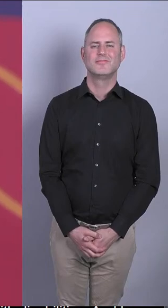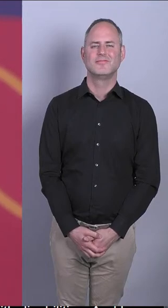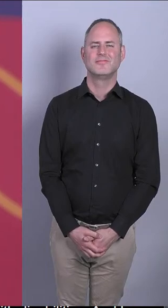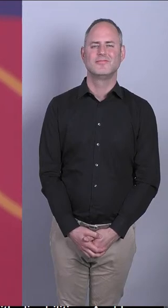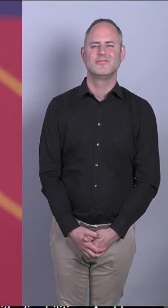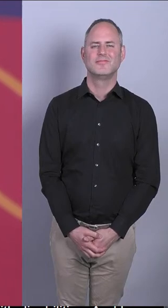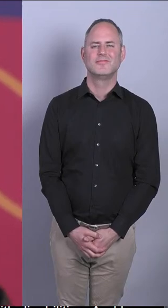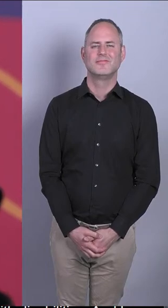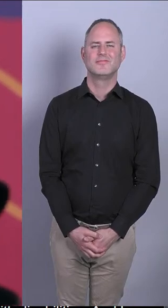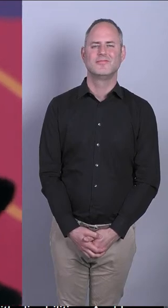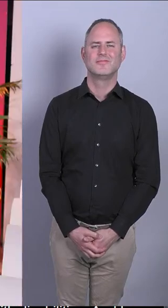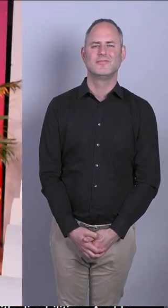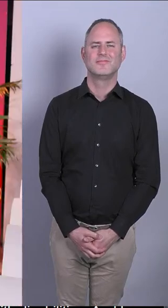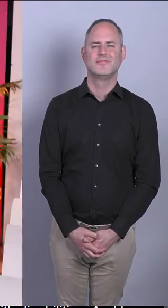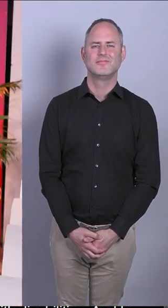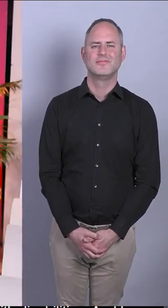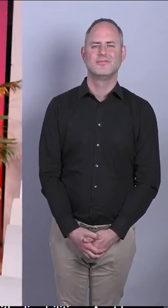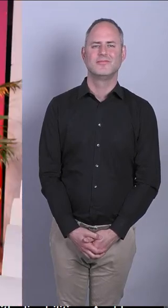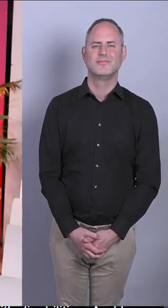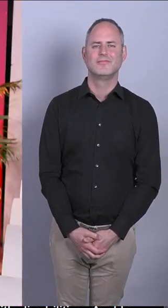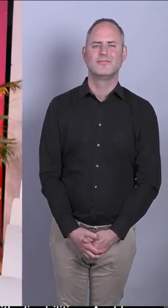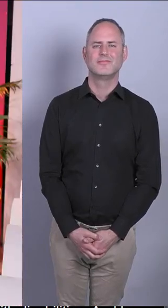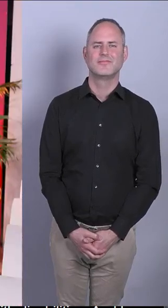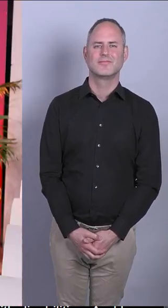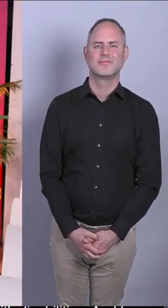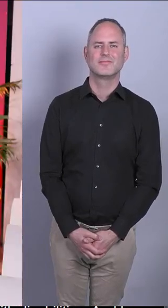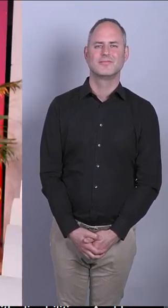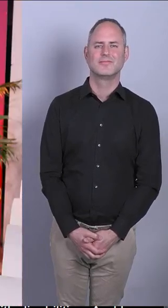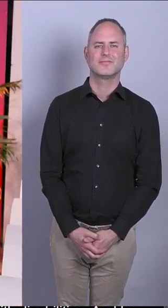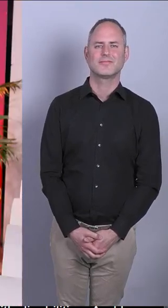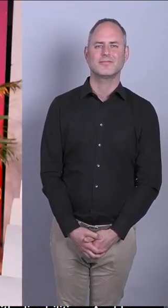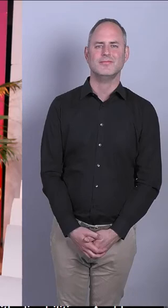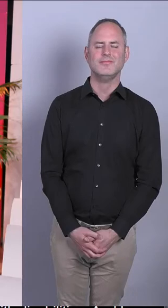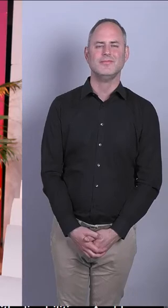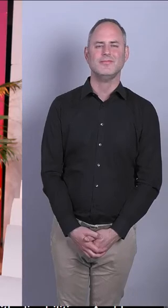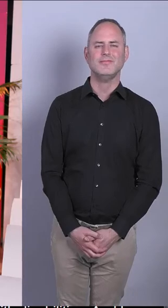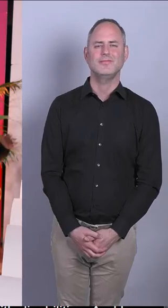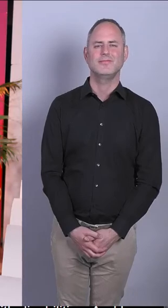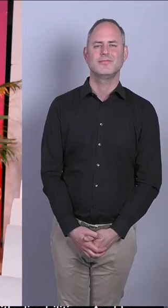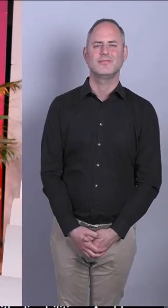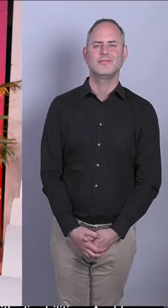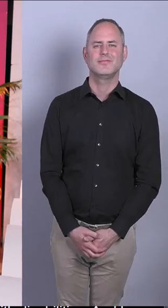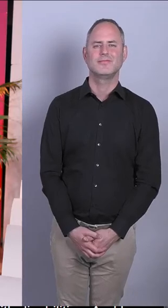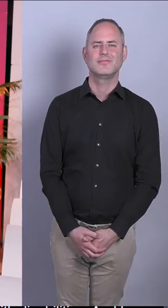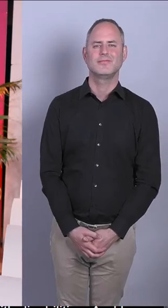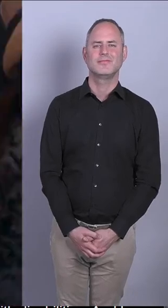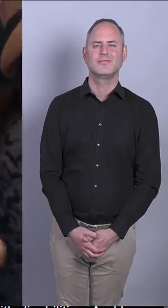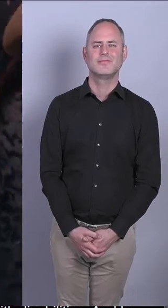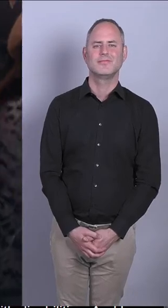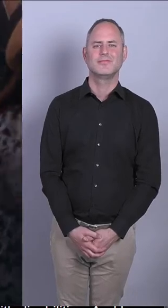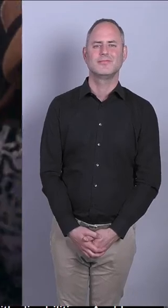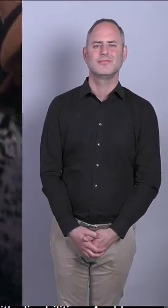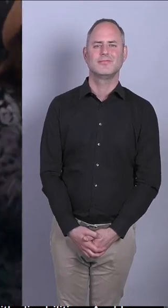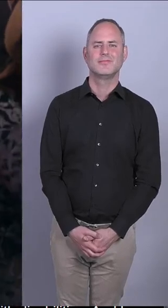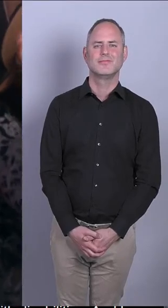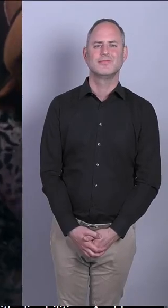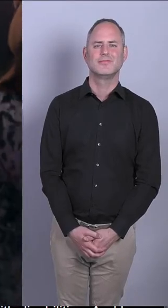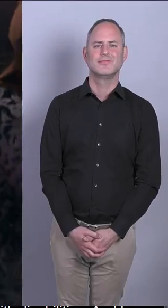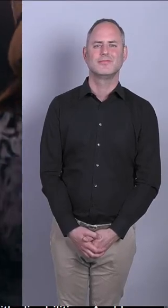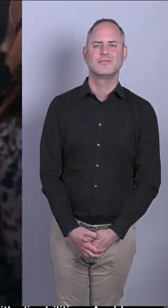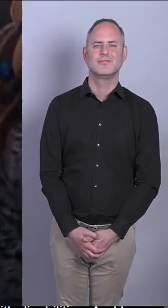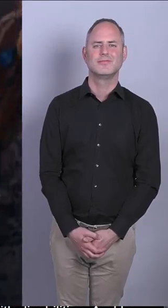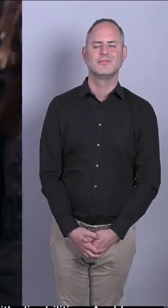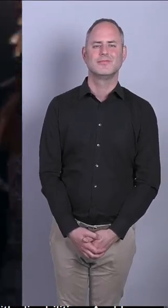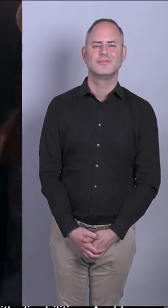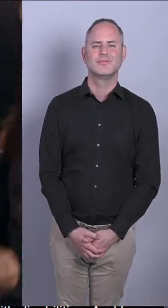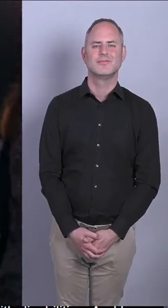Keine Einsamkeit. Gemeinsamkeit. Der Kurs ist klar, wir sitzen alle in einem Boot. Keiner bleibt draußen in seiner Not.